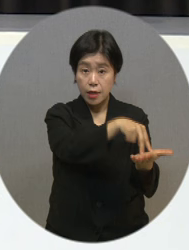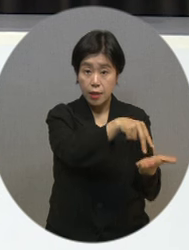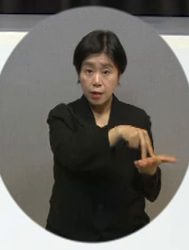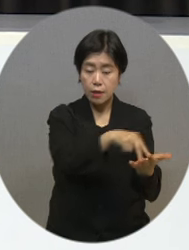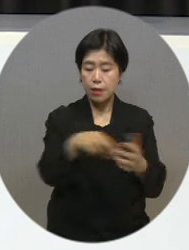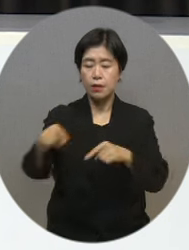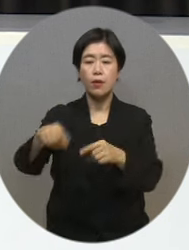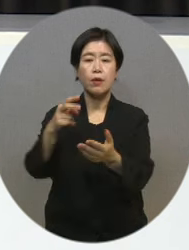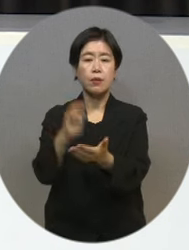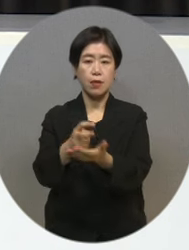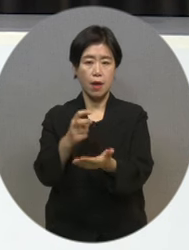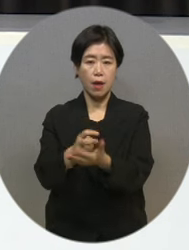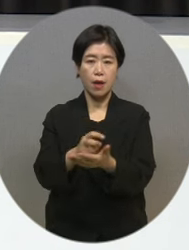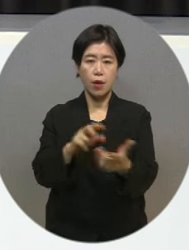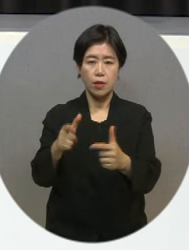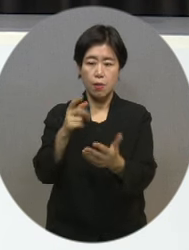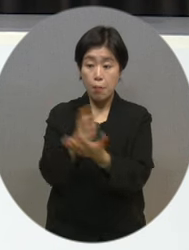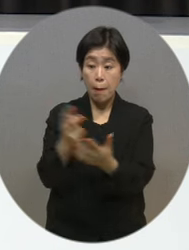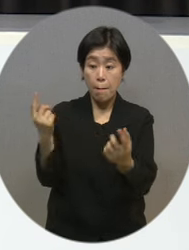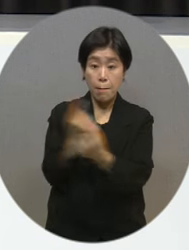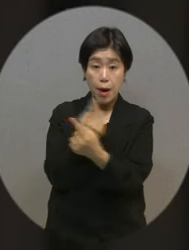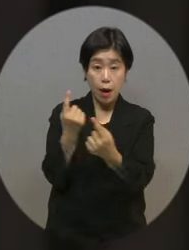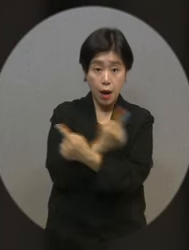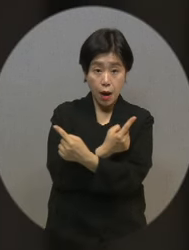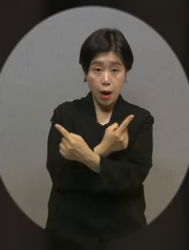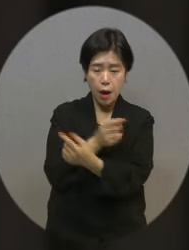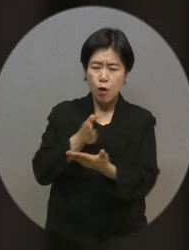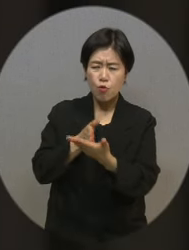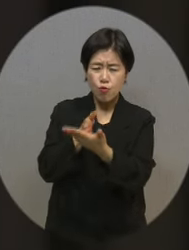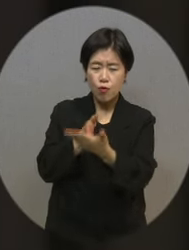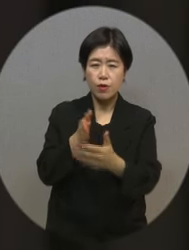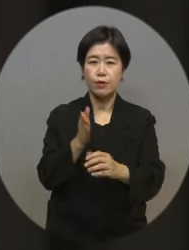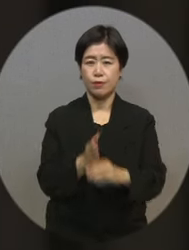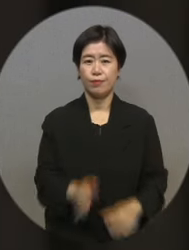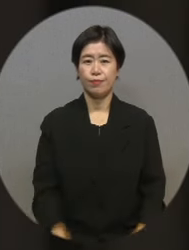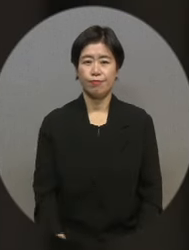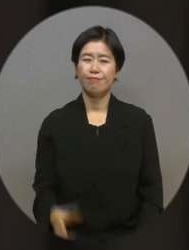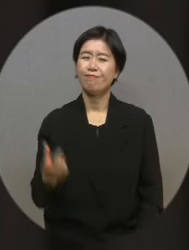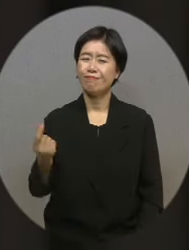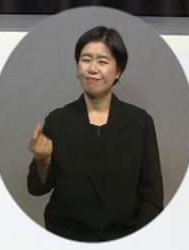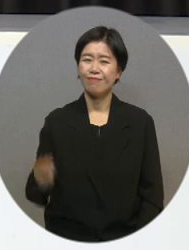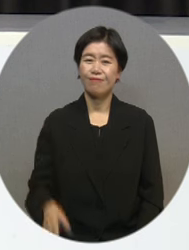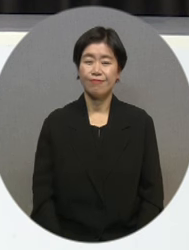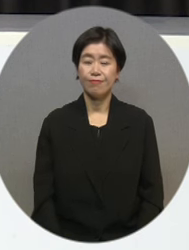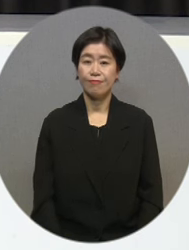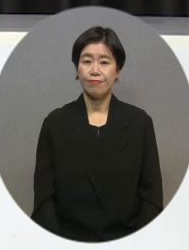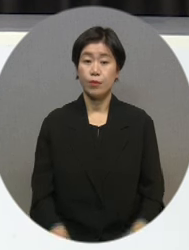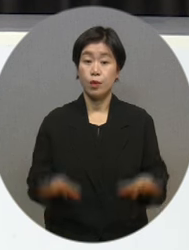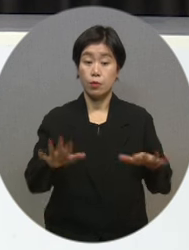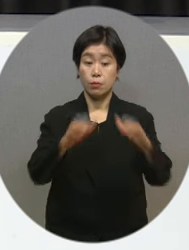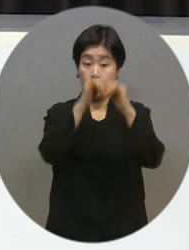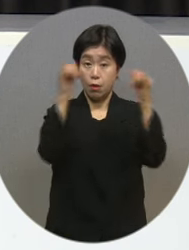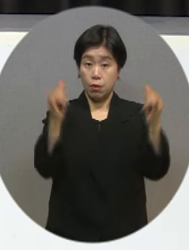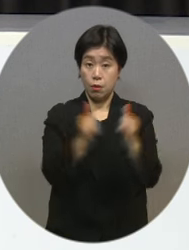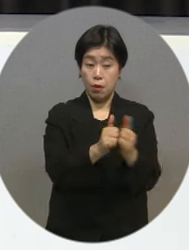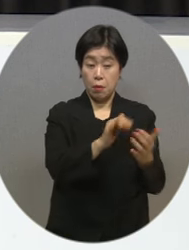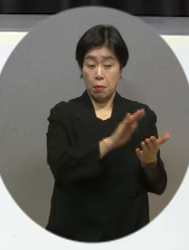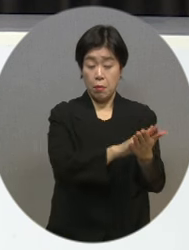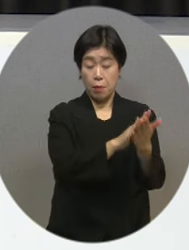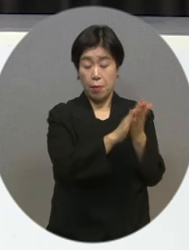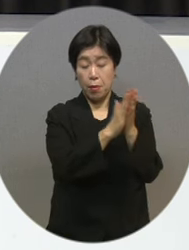이런 것들이 요구받고 있는 사회거든요. 그래서 네, 맞습니다. 많이 변화되긴 했지만,